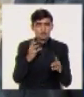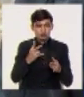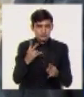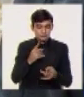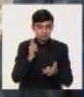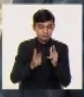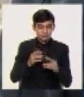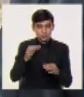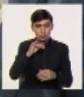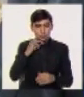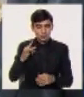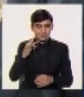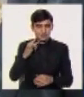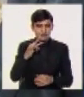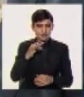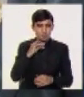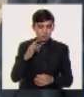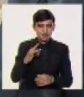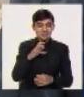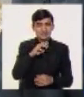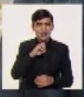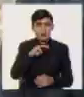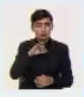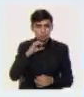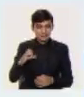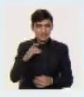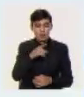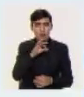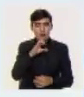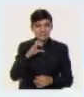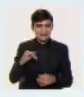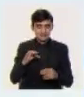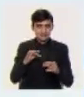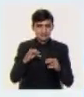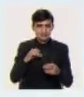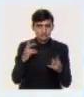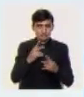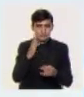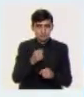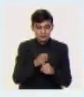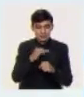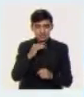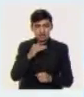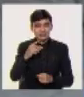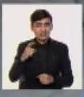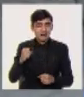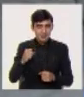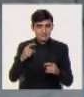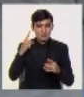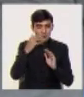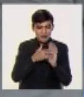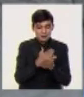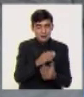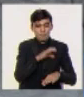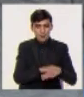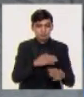конкретным статусом юридическим статусом этого ОСИ. Сложность ситуации понимают и в ЖКХ. Ведут переговоры с банками